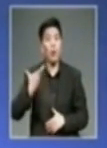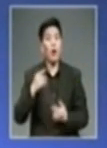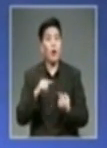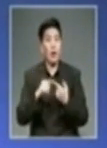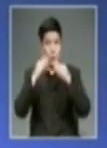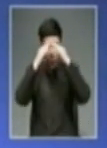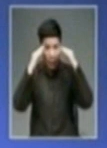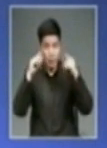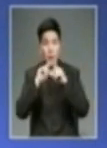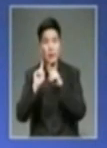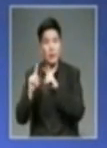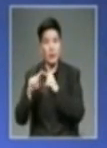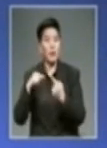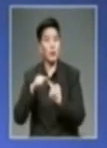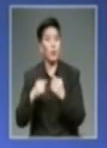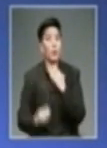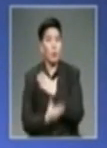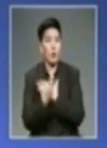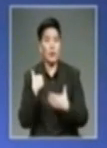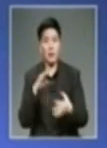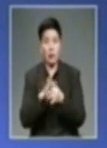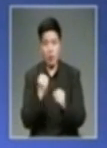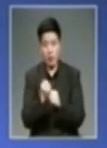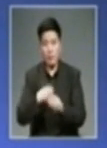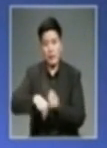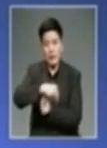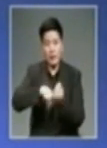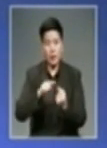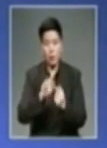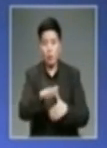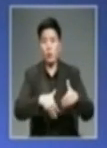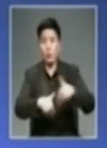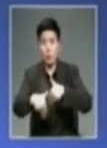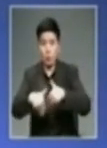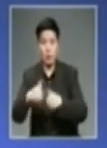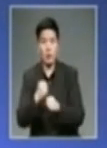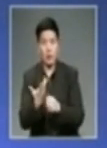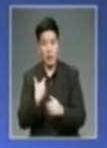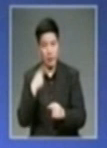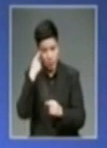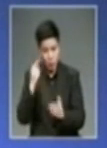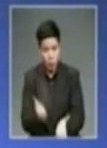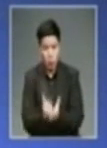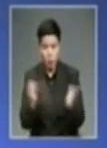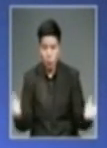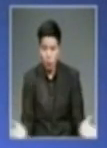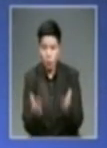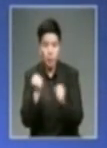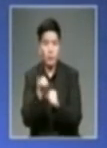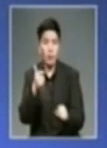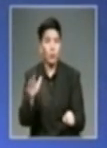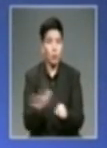าและการสร้างโอกาสทางการตลาดให้แก่วิสาหกิจชุมชนและผู้ประกอบการท้องถิ่นเพื่อเกิดการสนับสนุนแบบครบวงจร